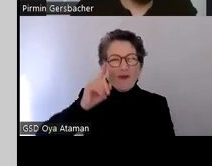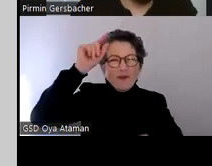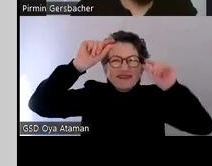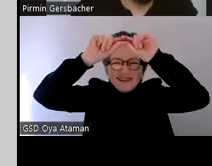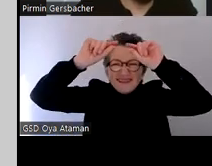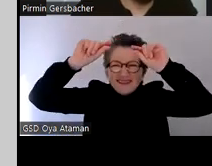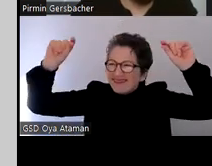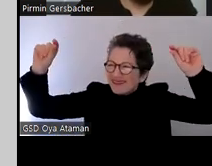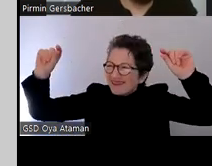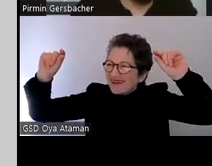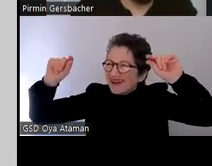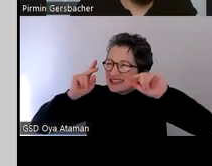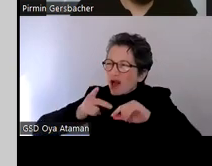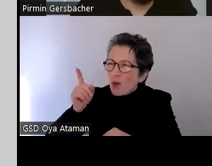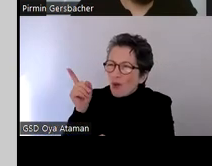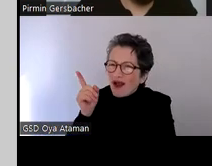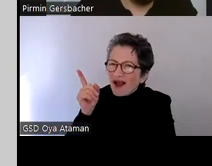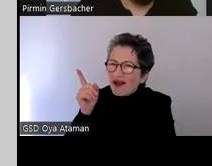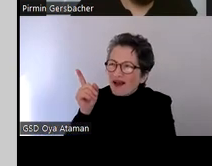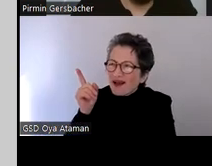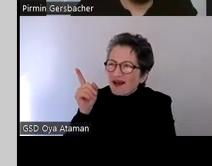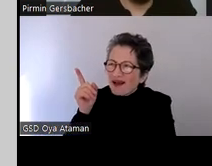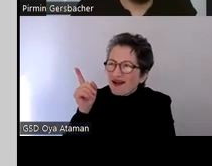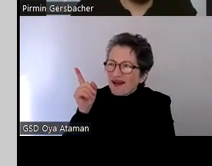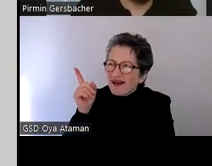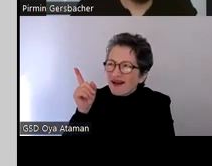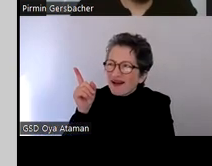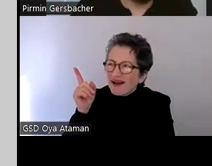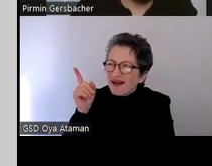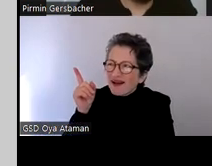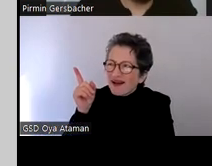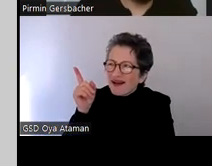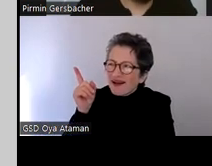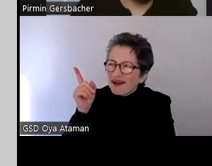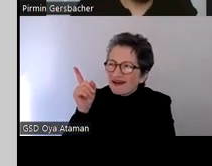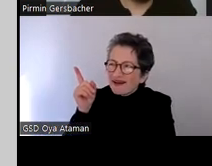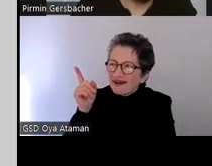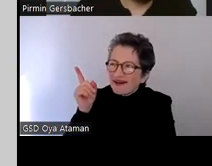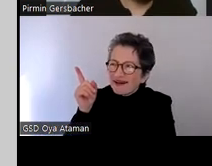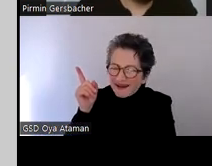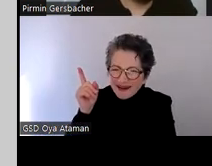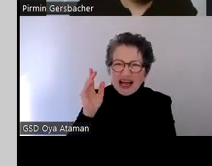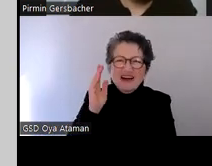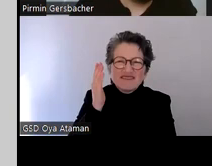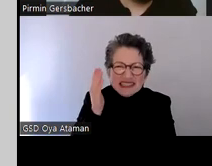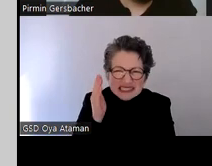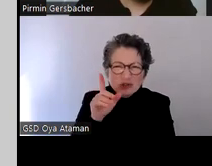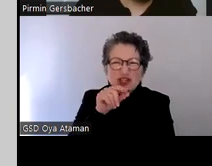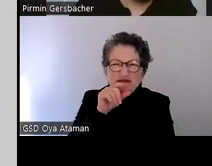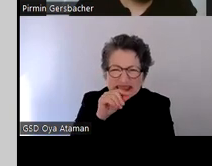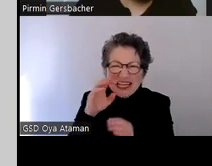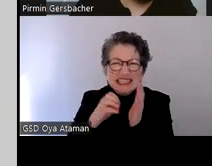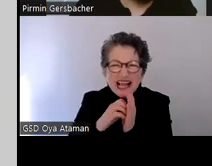also dieses Facebook-F, das X von X, Twitter, Instagram und so weiter.